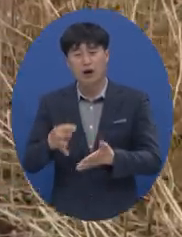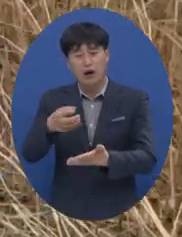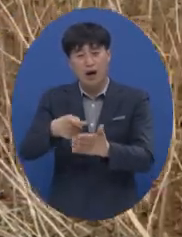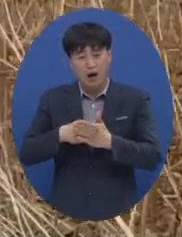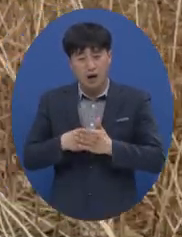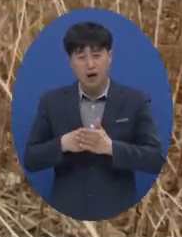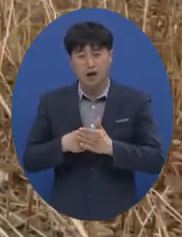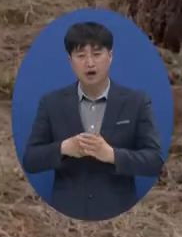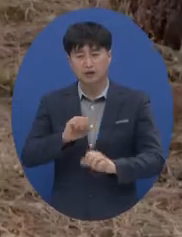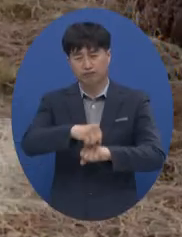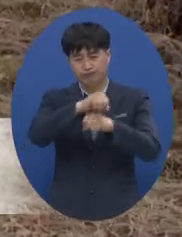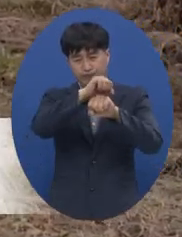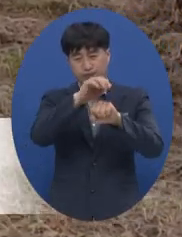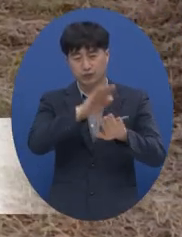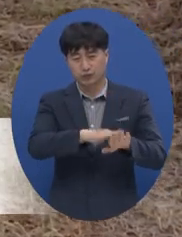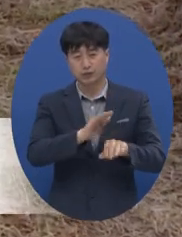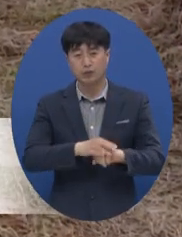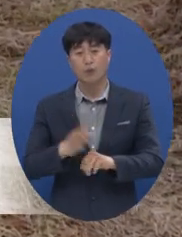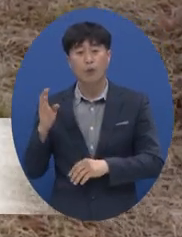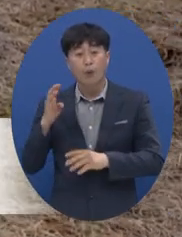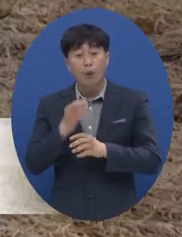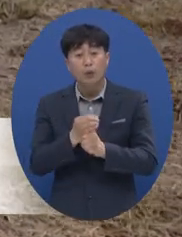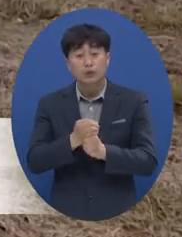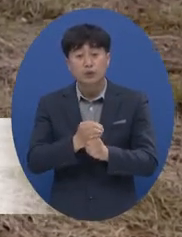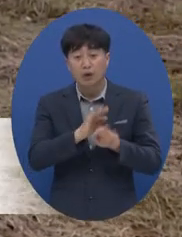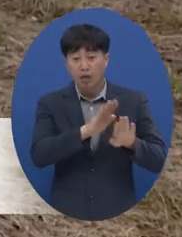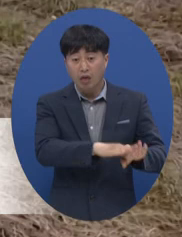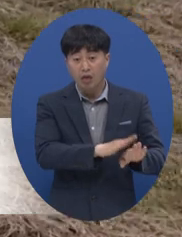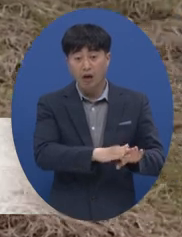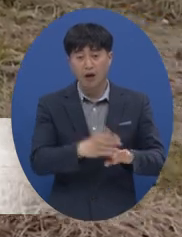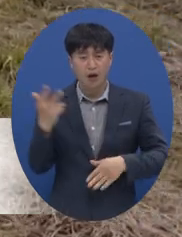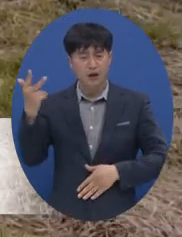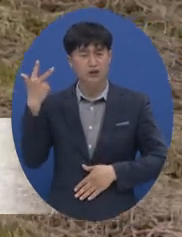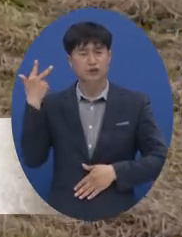쌓아 두었습니다 언제 내 넣으셨다 구요